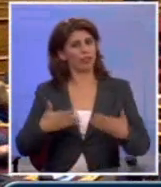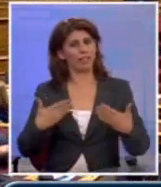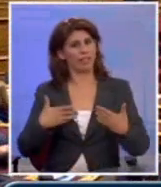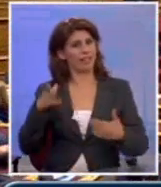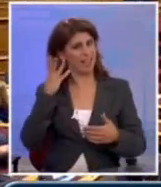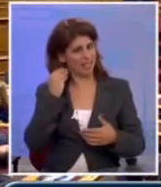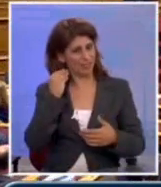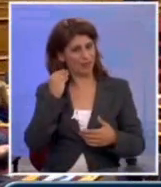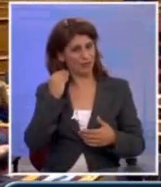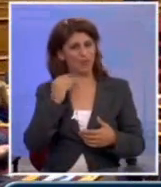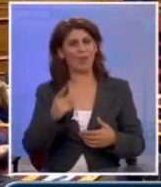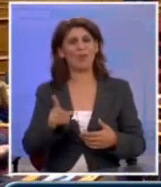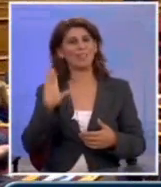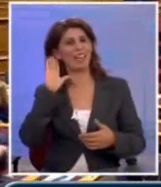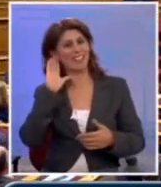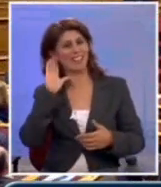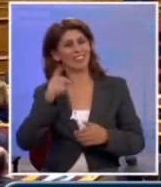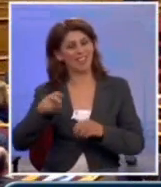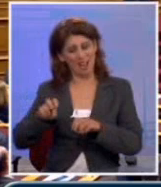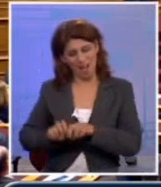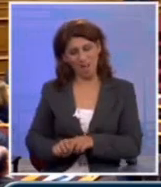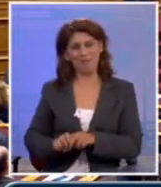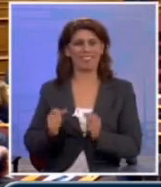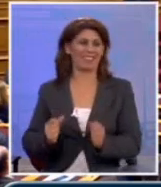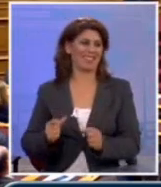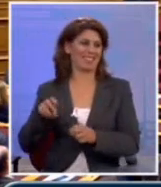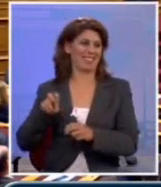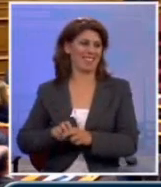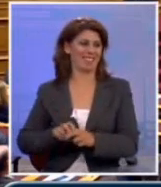Πρωθυπουργέ, θα έχω τη χαρά να σας ακούσω ως ακροάτρια από κάτω.